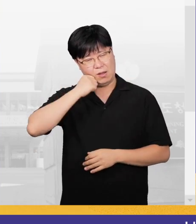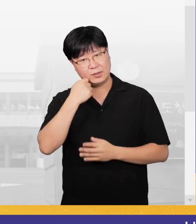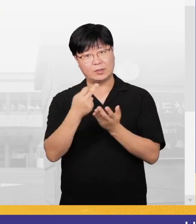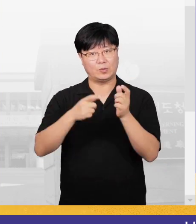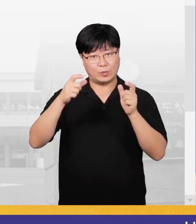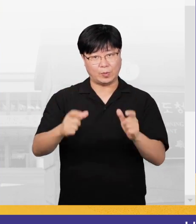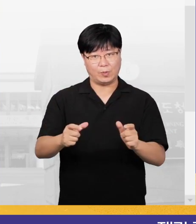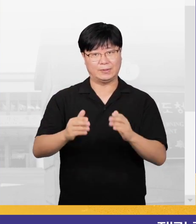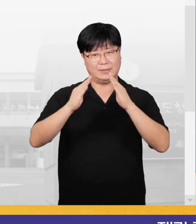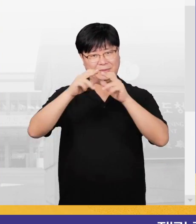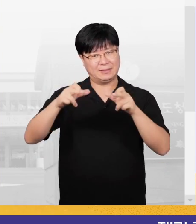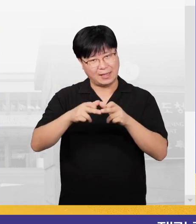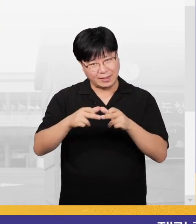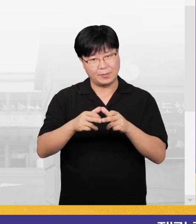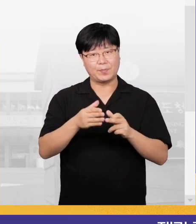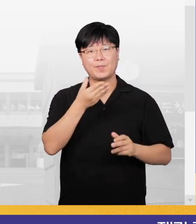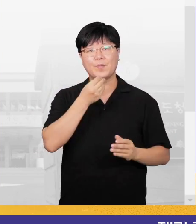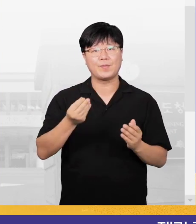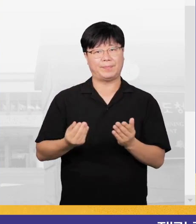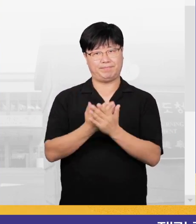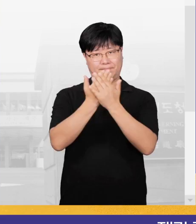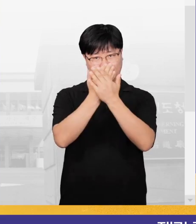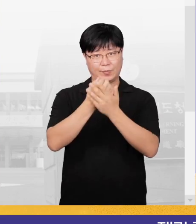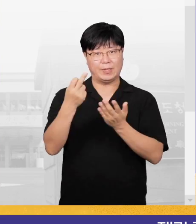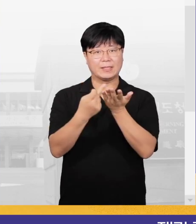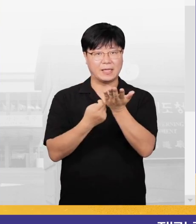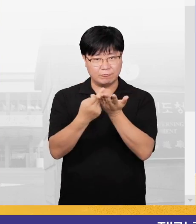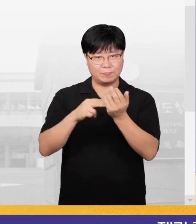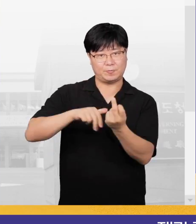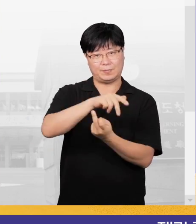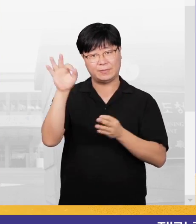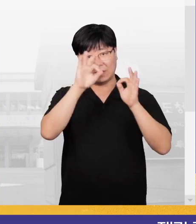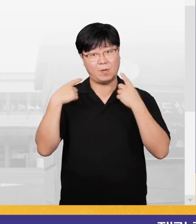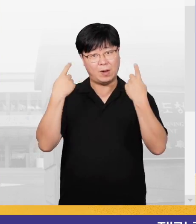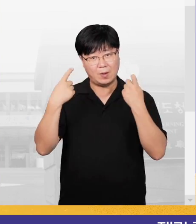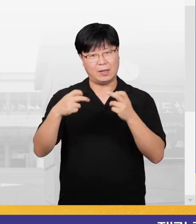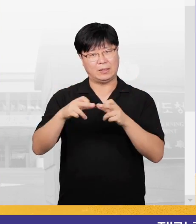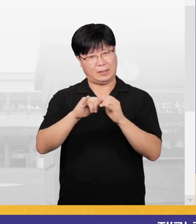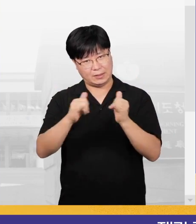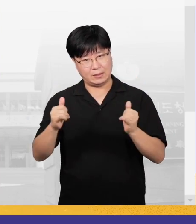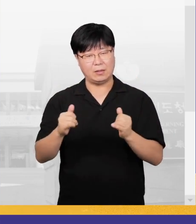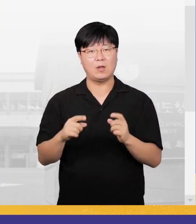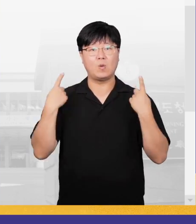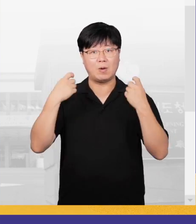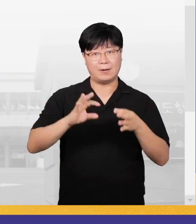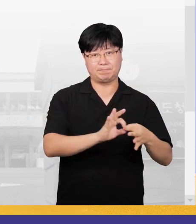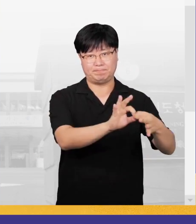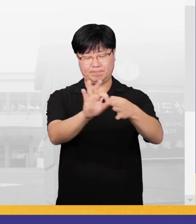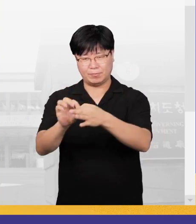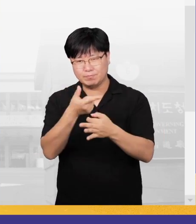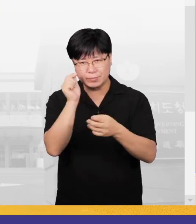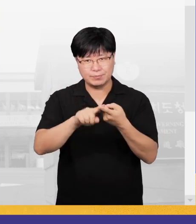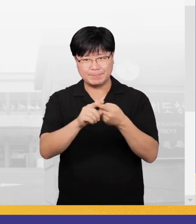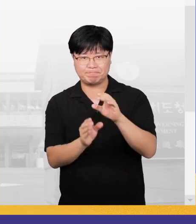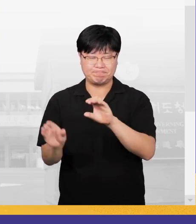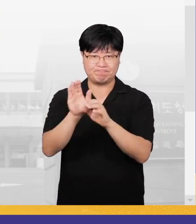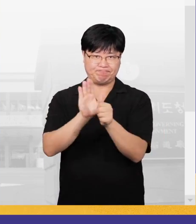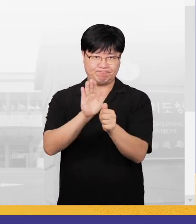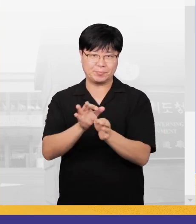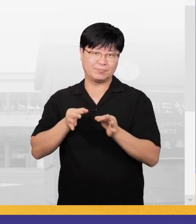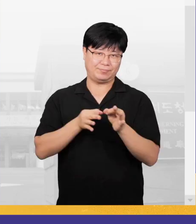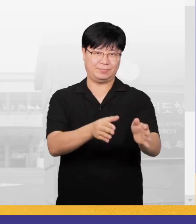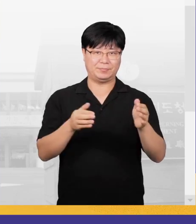어려움을 겪는 도내 재가장애인들의 복지증진과 제주올례를 찾는 여행약자들의 관광인프라 보강을 위해서